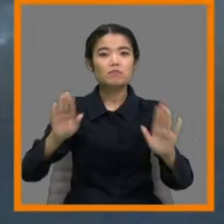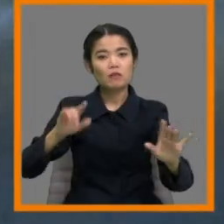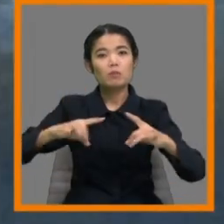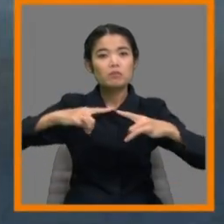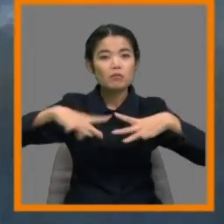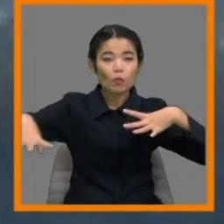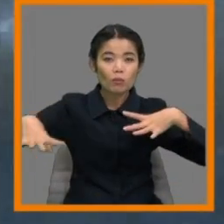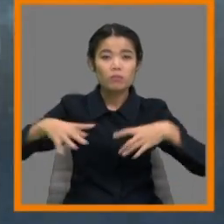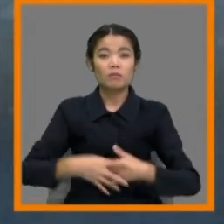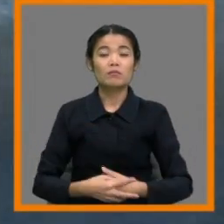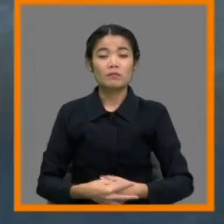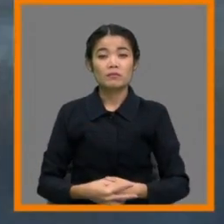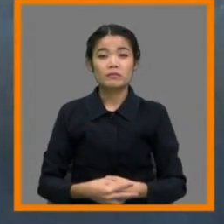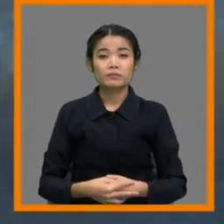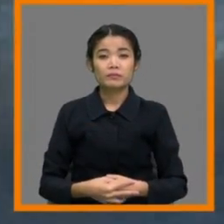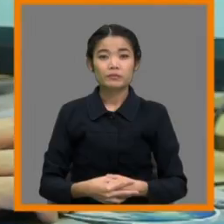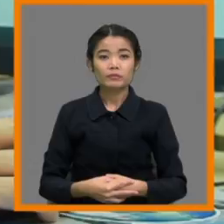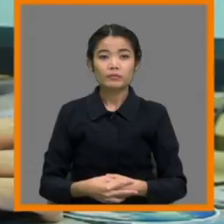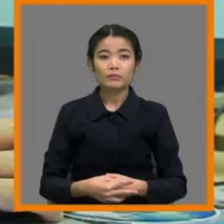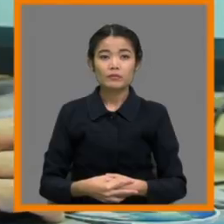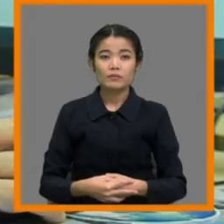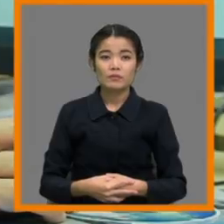ขื่อน พอหายไปเกินขึ้นปั๊บ